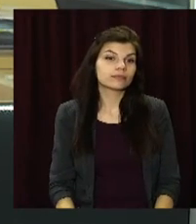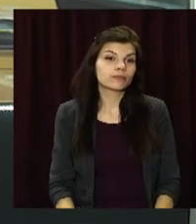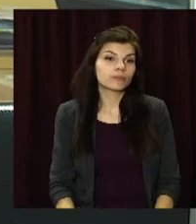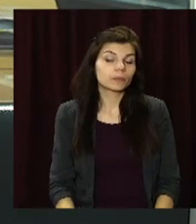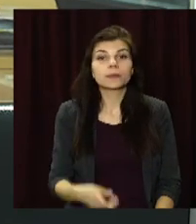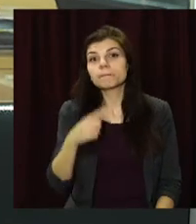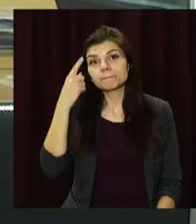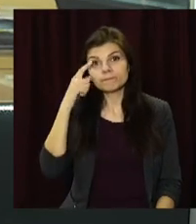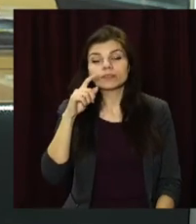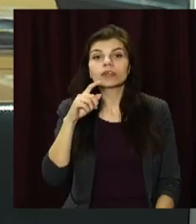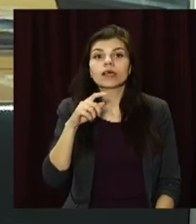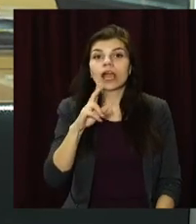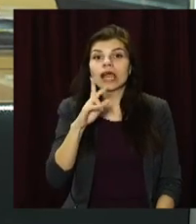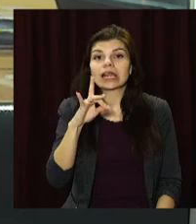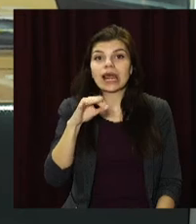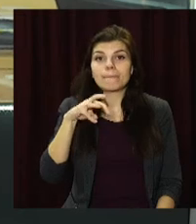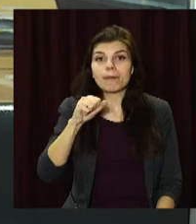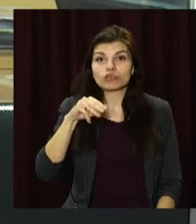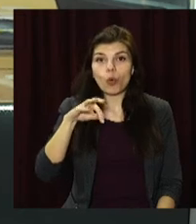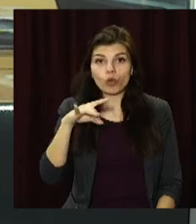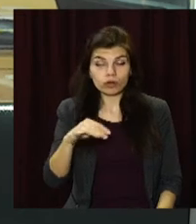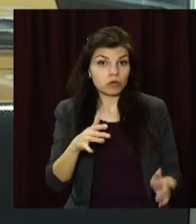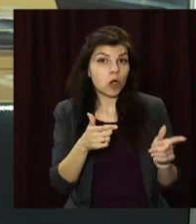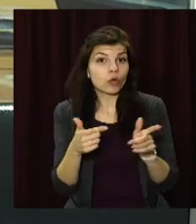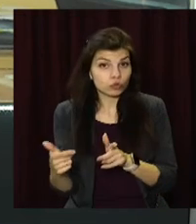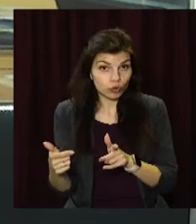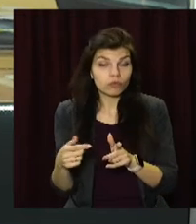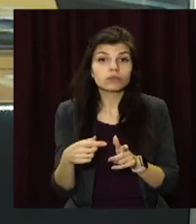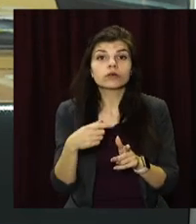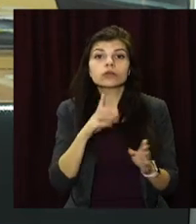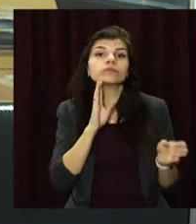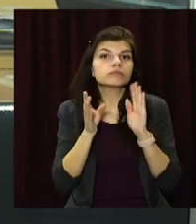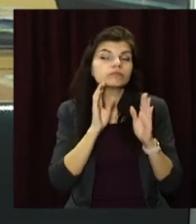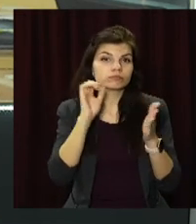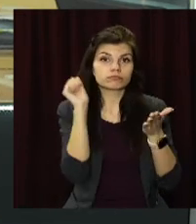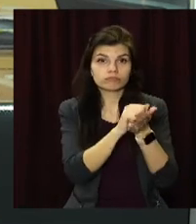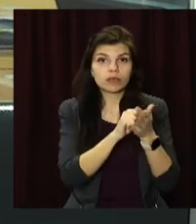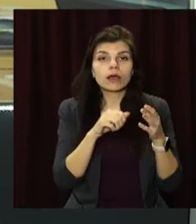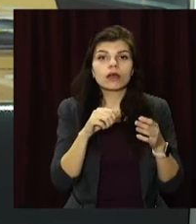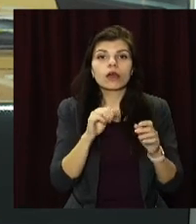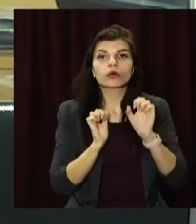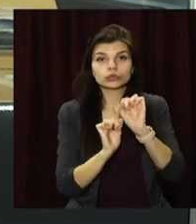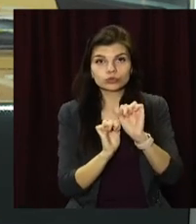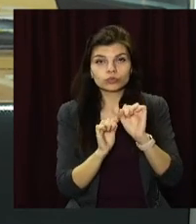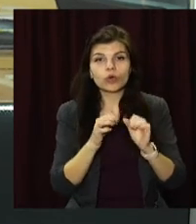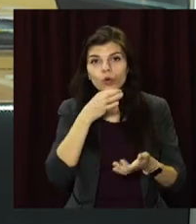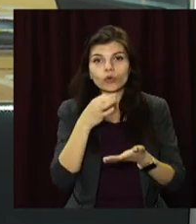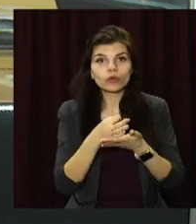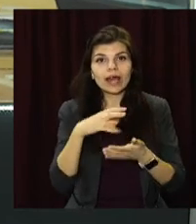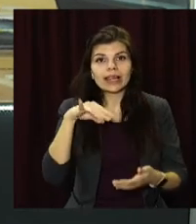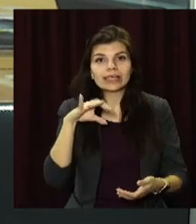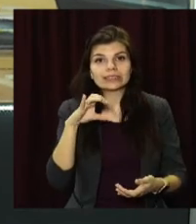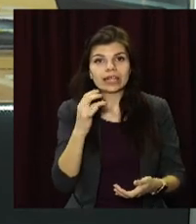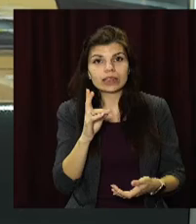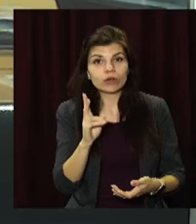Проєкт «Крематорію» готовий. Його світлина опублікував на своїй сторінці у соцмережі заступник міського голови Дніпра Михайло